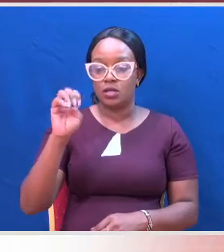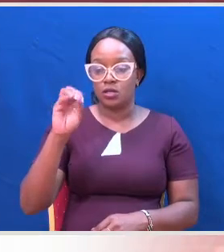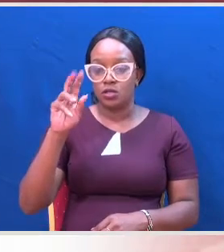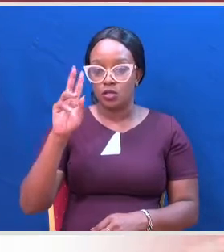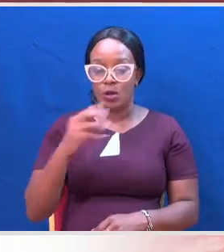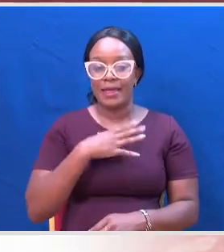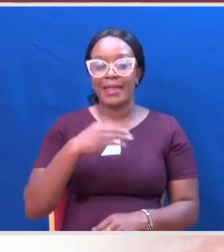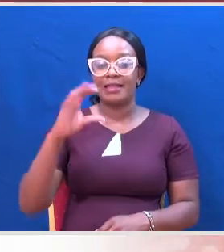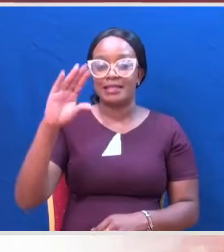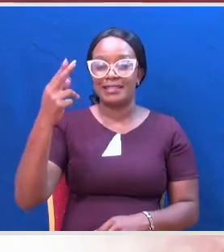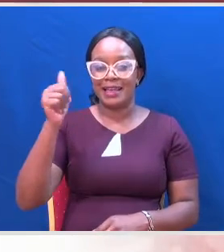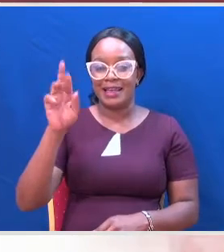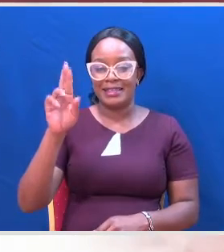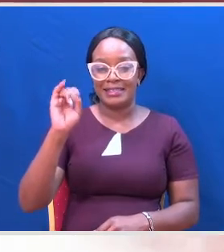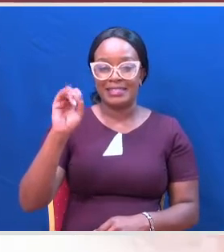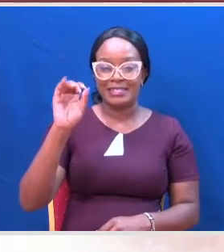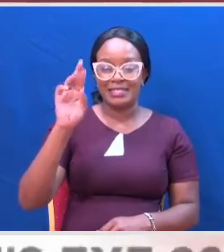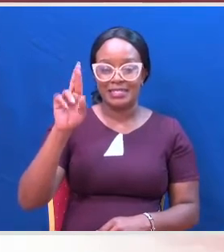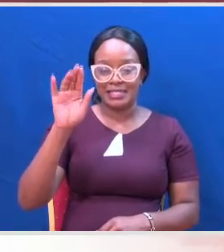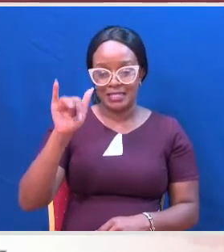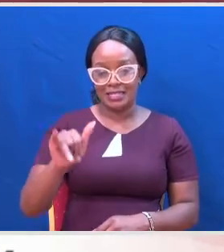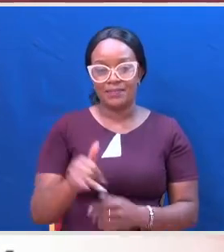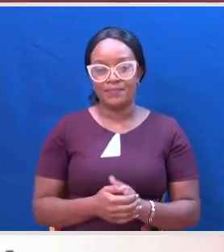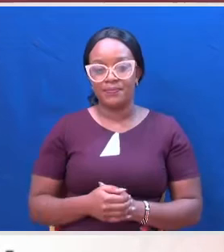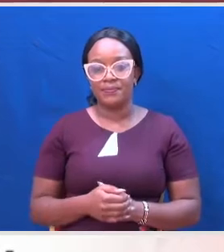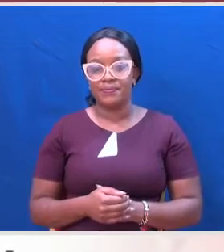NARC. Na kura zikatiririka